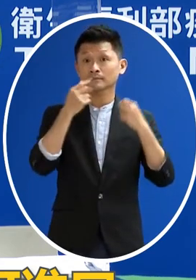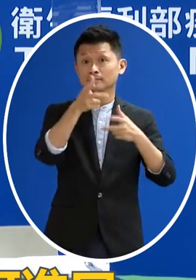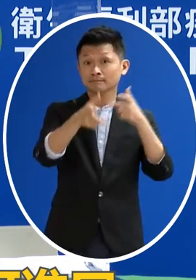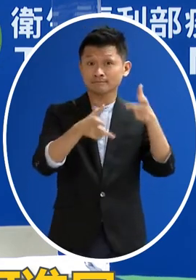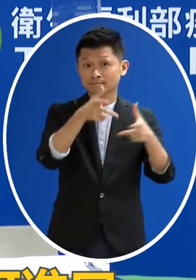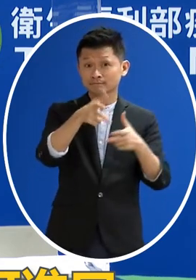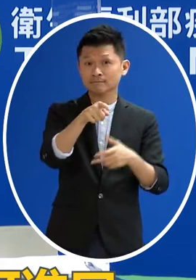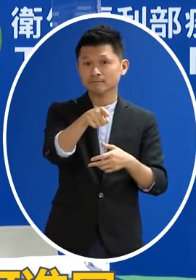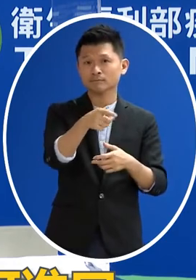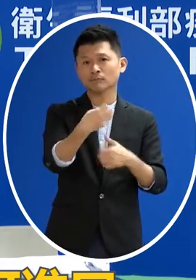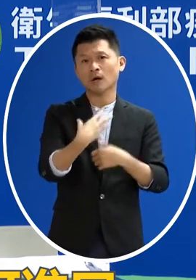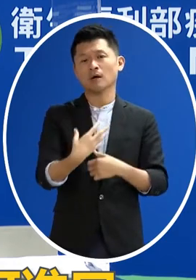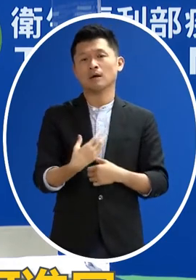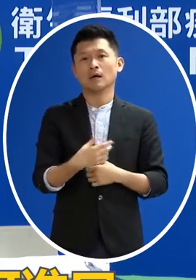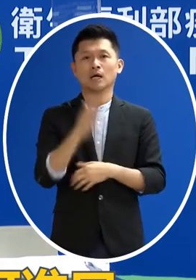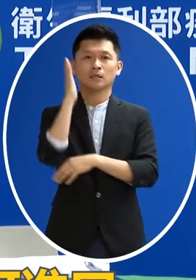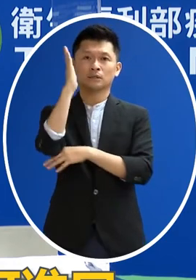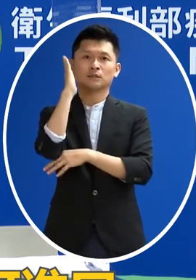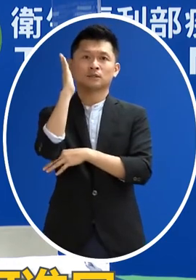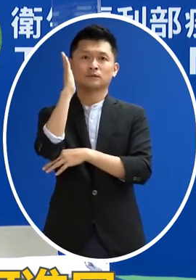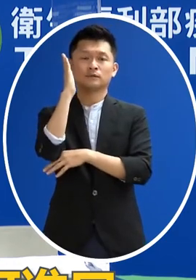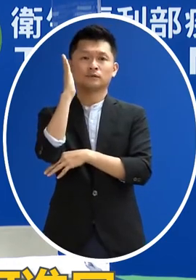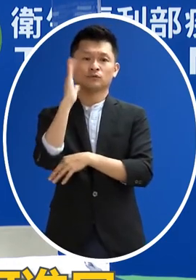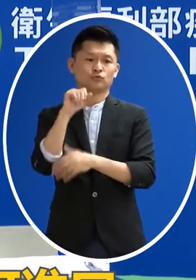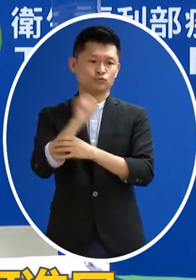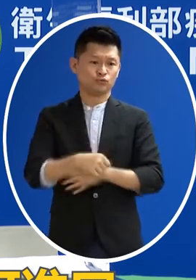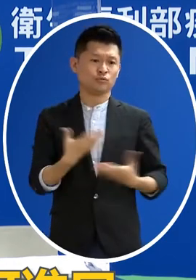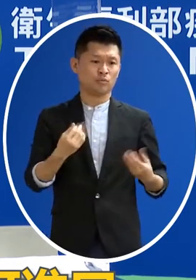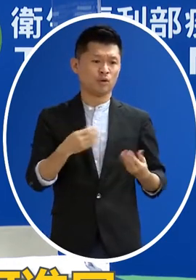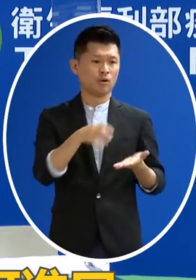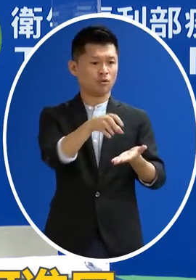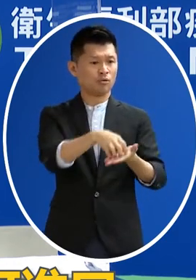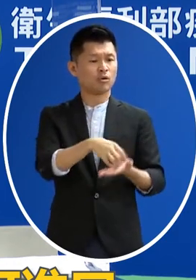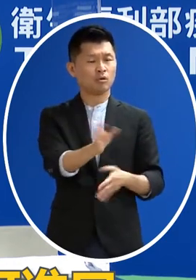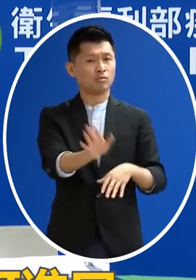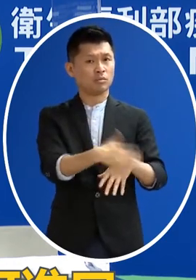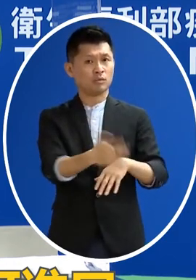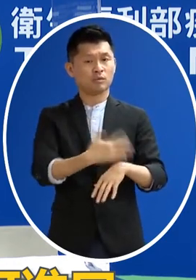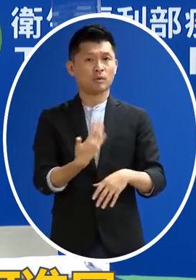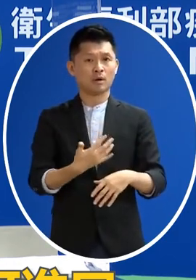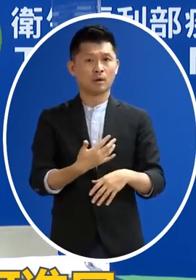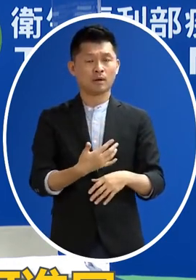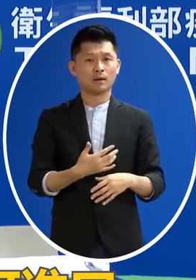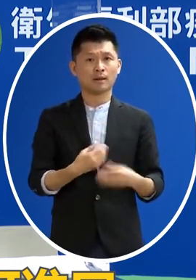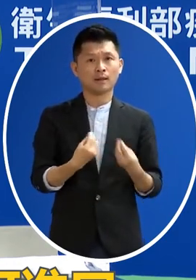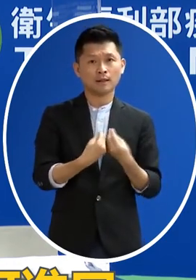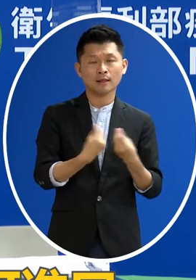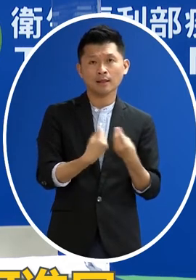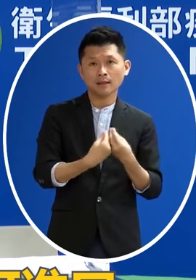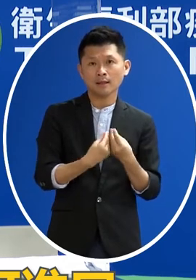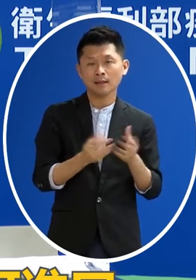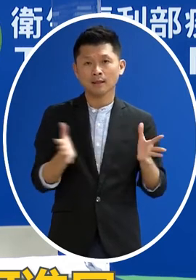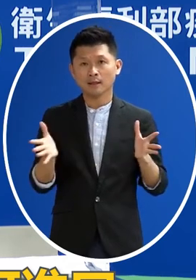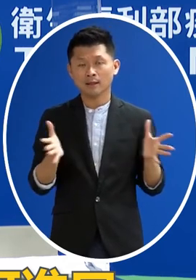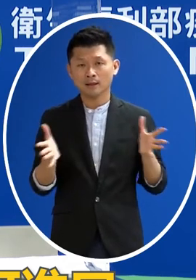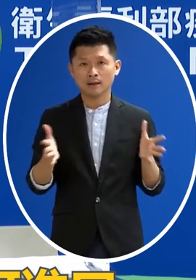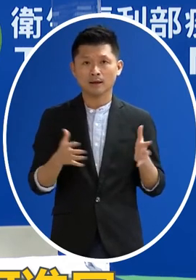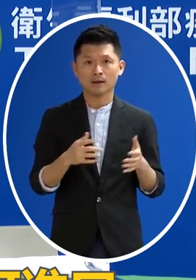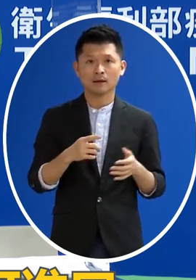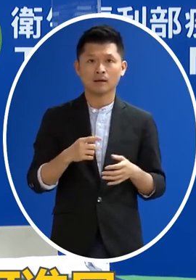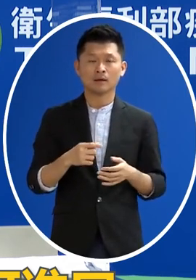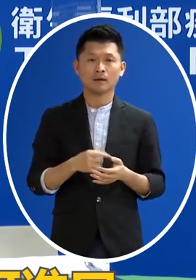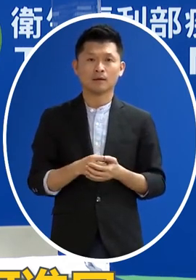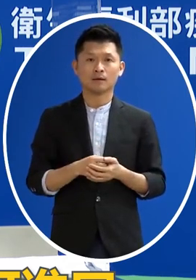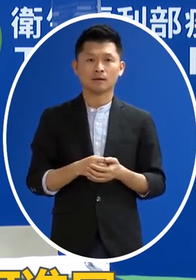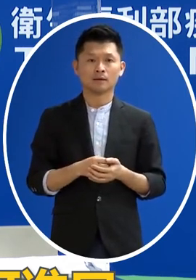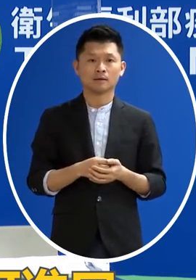会就是讲说啊，你又政府又没有准你哈，那我们都不会给你这个出货的证明。好，那所以我想你这边绕大家都绕